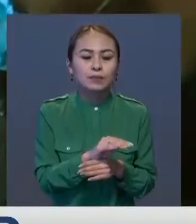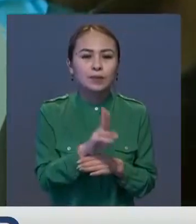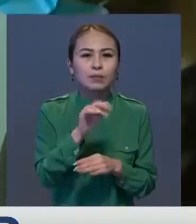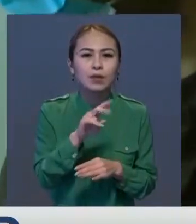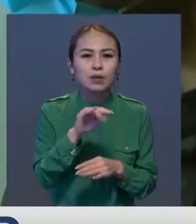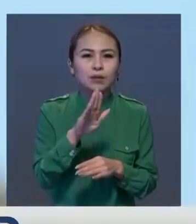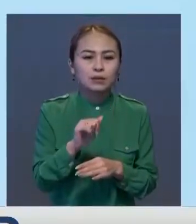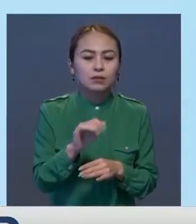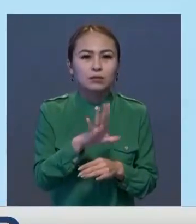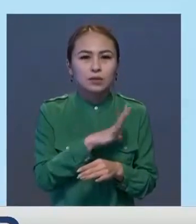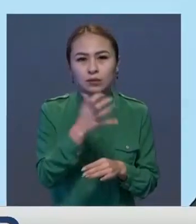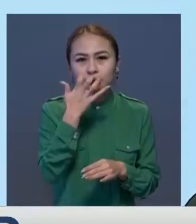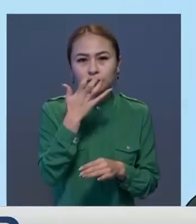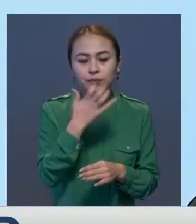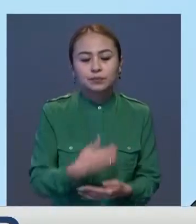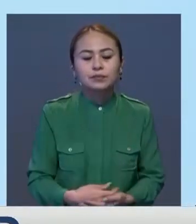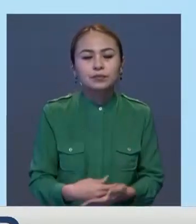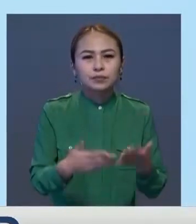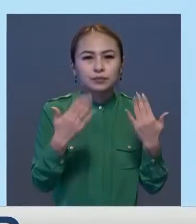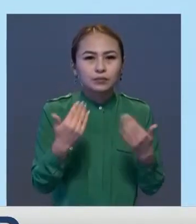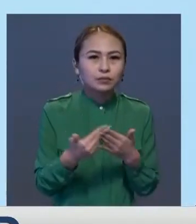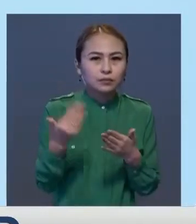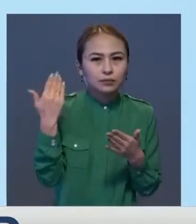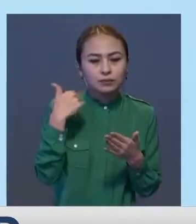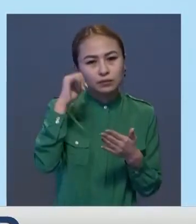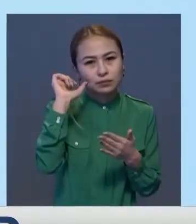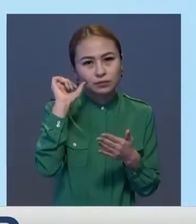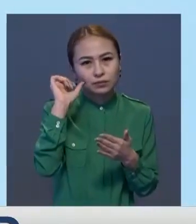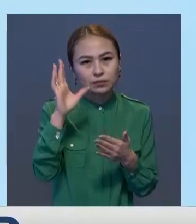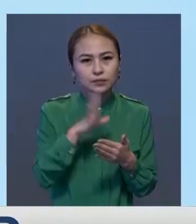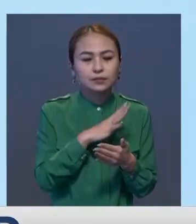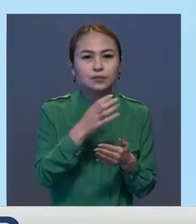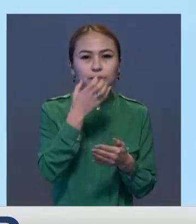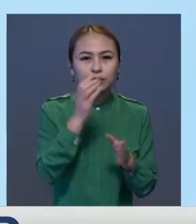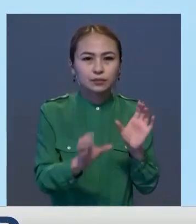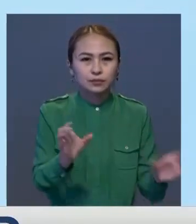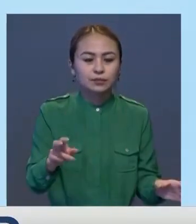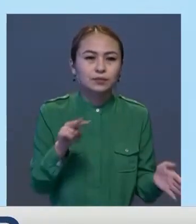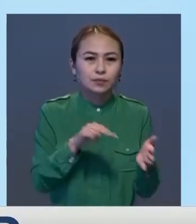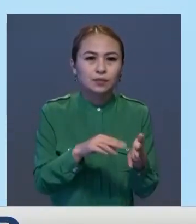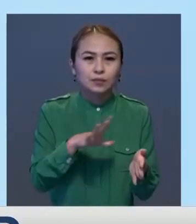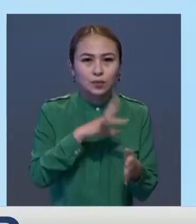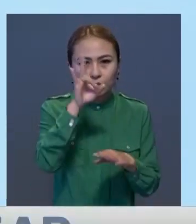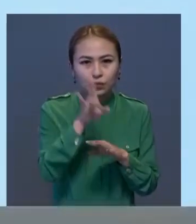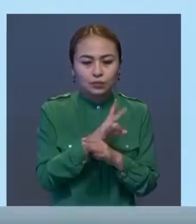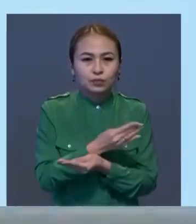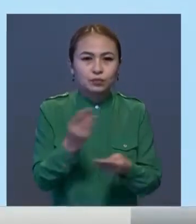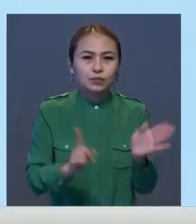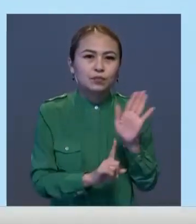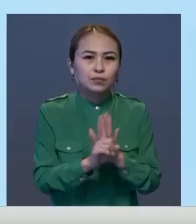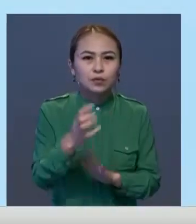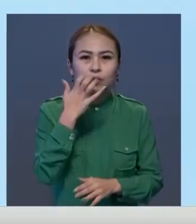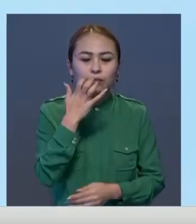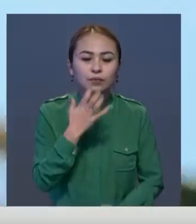палаталарды жылытқанбыз. Қазір жағдай қандай? Бұған дейін кеше немен пешпен жылыттық, қазір жағдай жақсы. Түннен бері отопление беріп жатыр, жылы болып